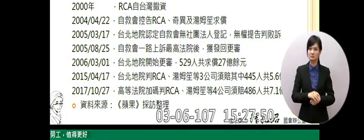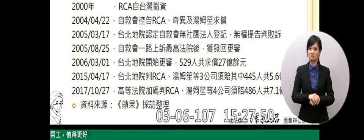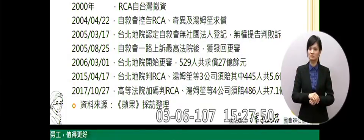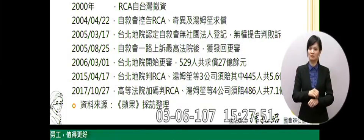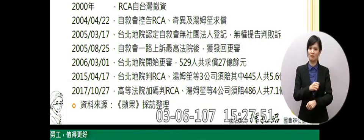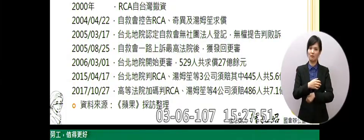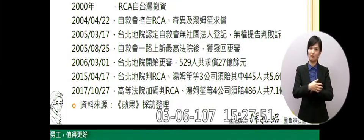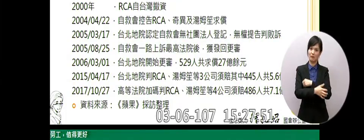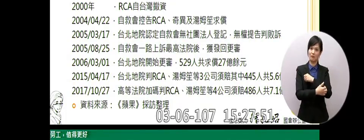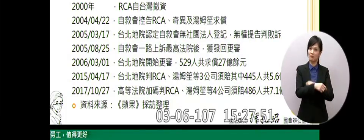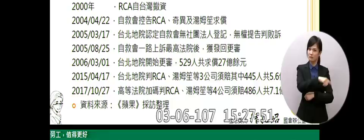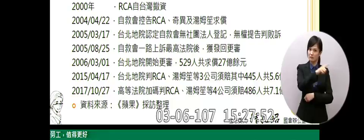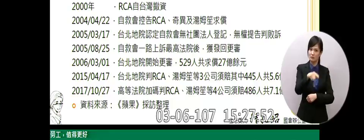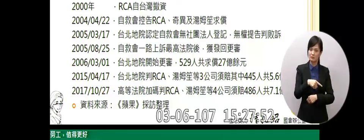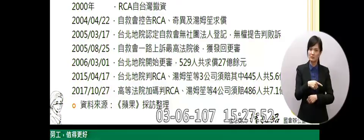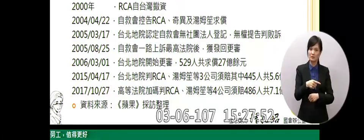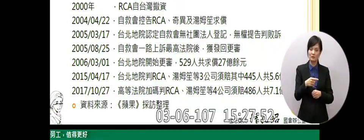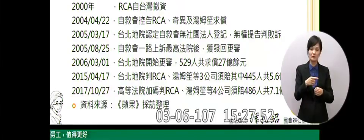经70几岁，